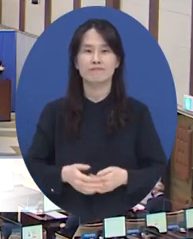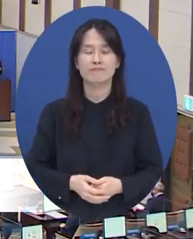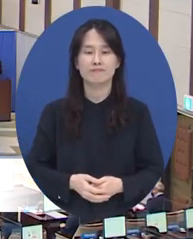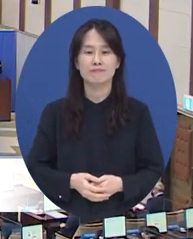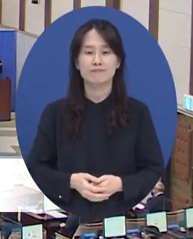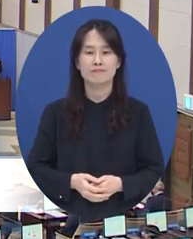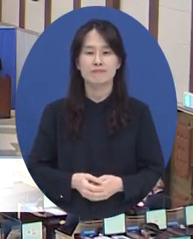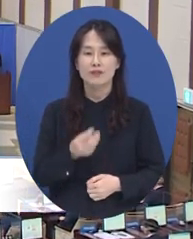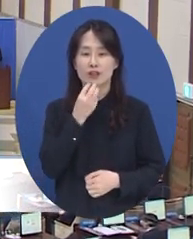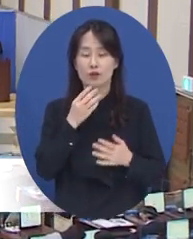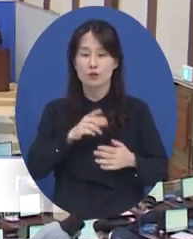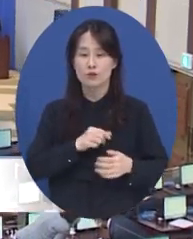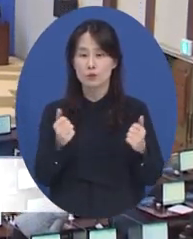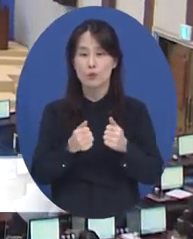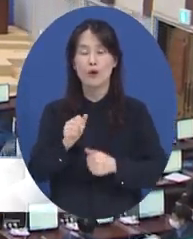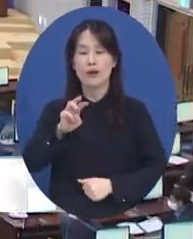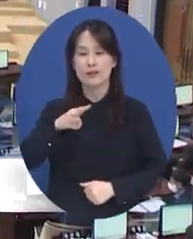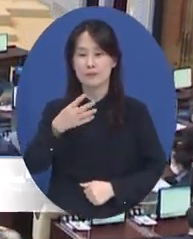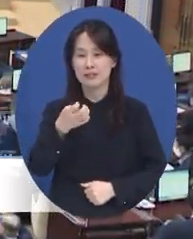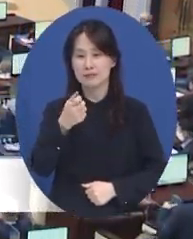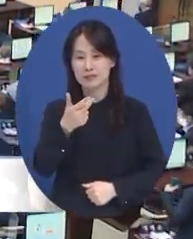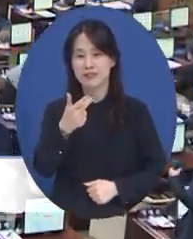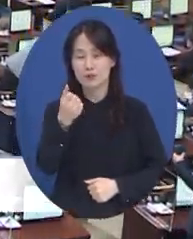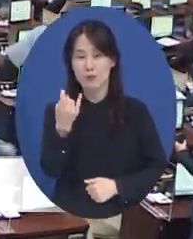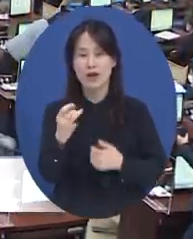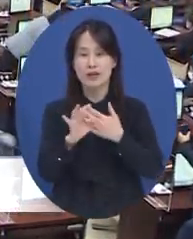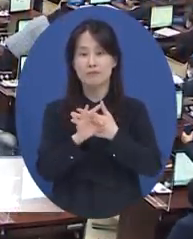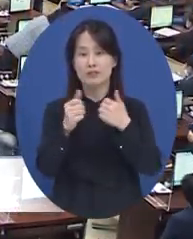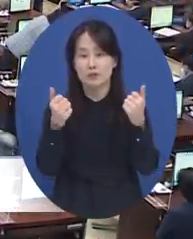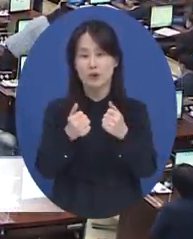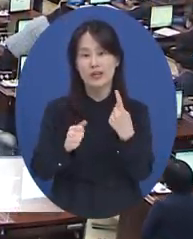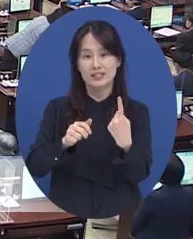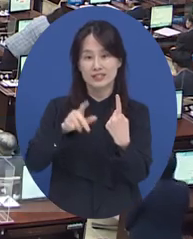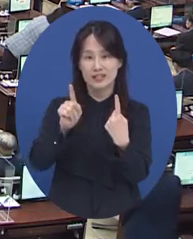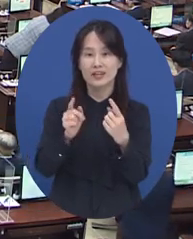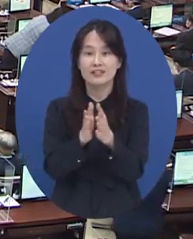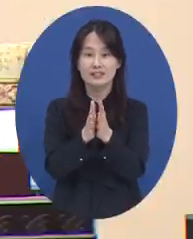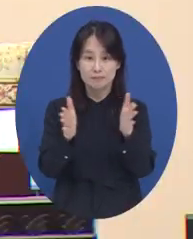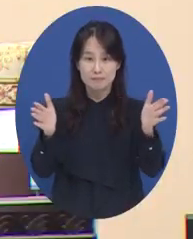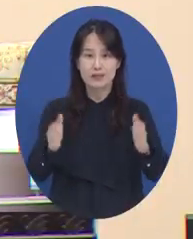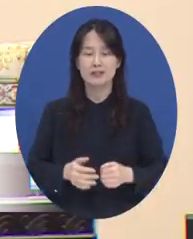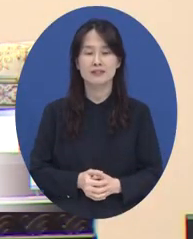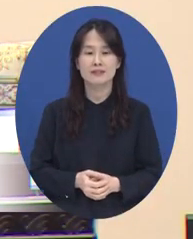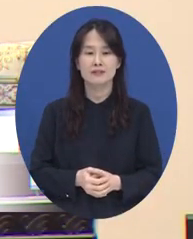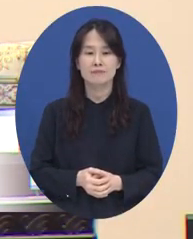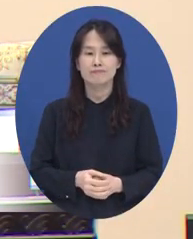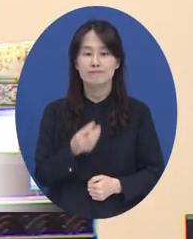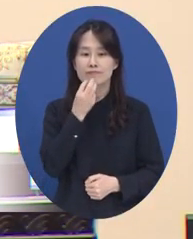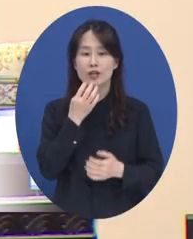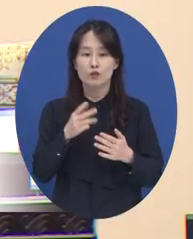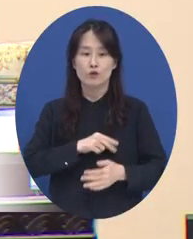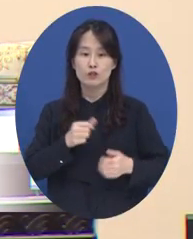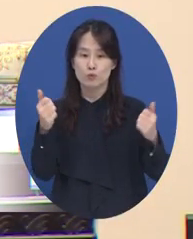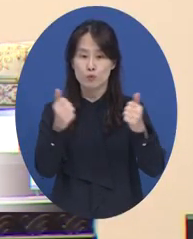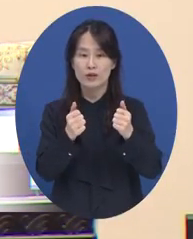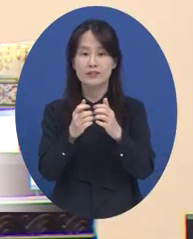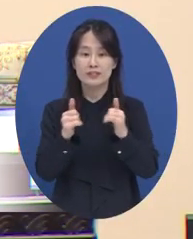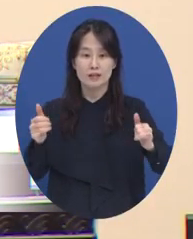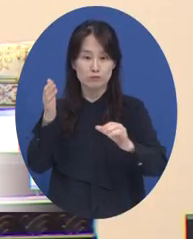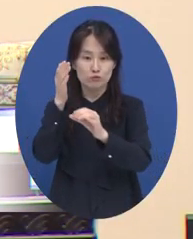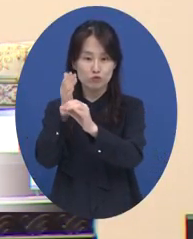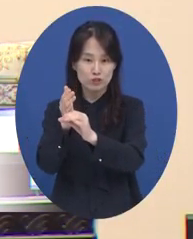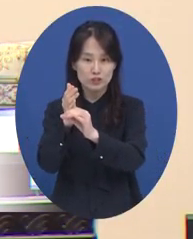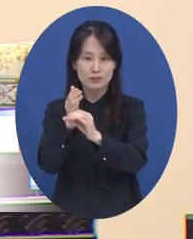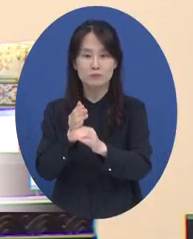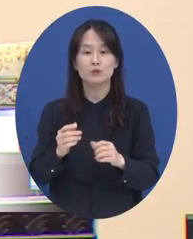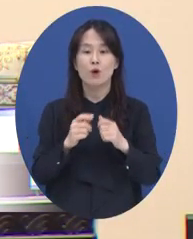경기도의회 가재 347회 임시회 1차 본회의 를 열었습니다 경기로 우연은 사람을 중심에 놓고